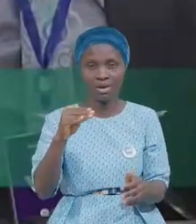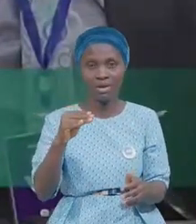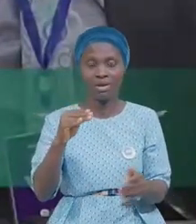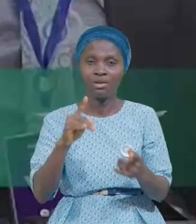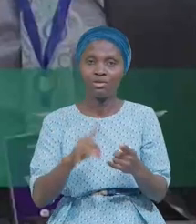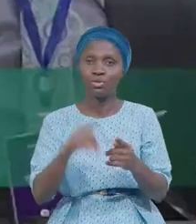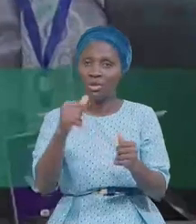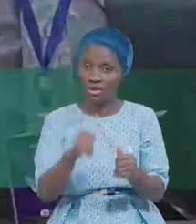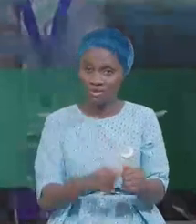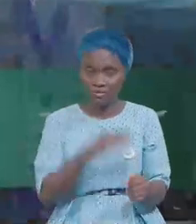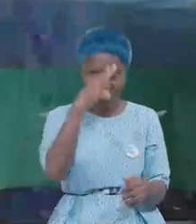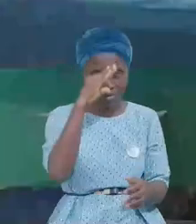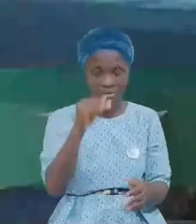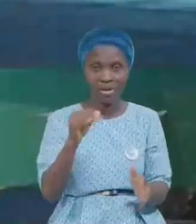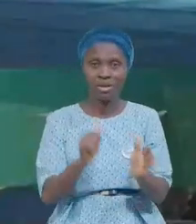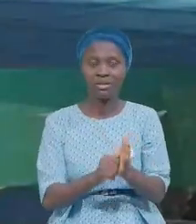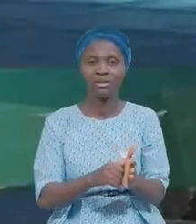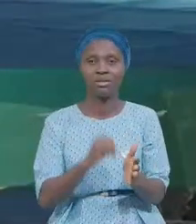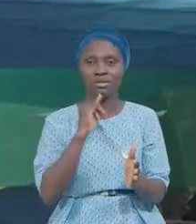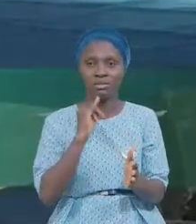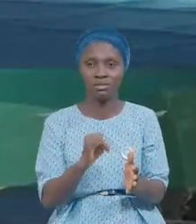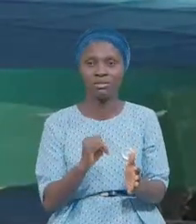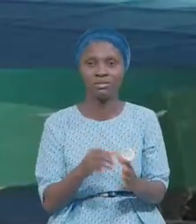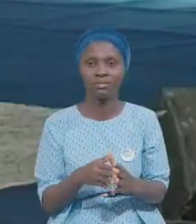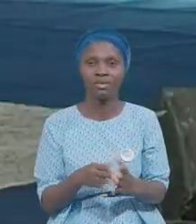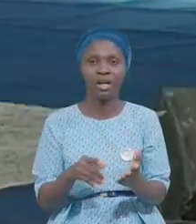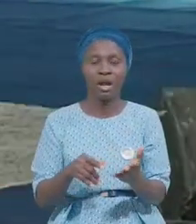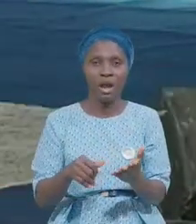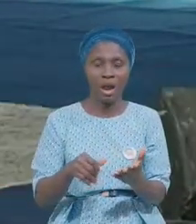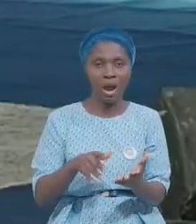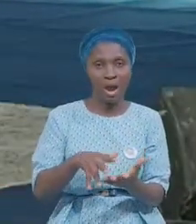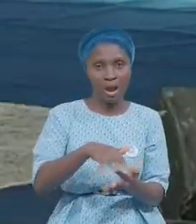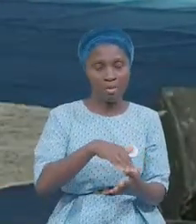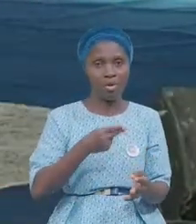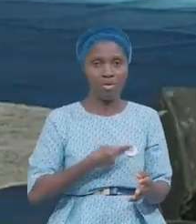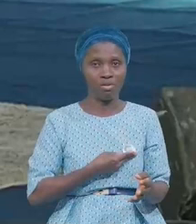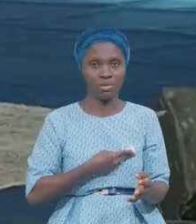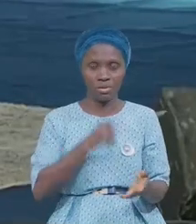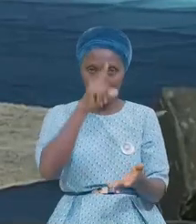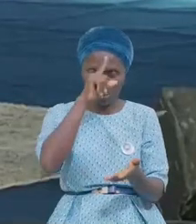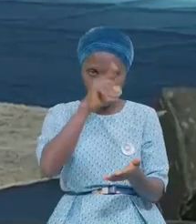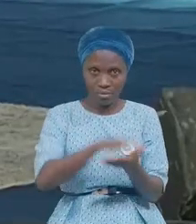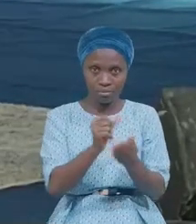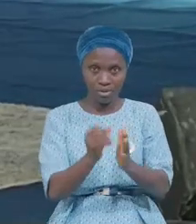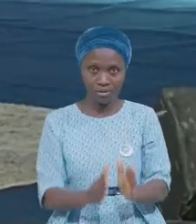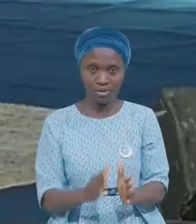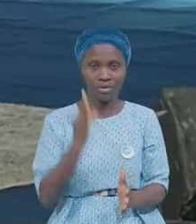opinion, mais de revêtir des sentiments modestes, croyants,